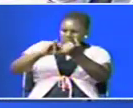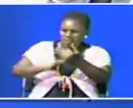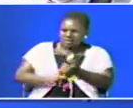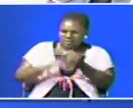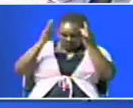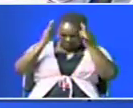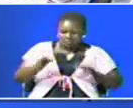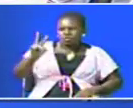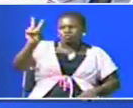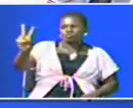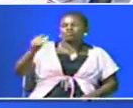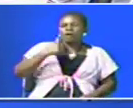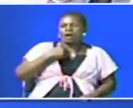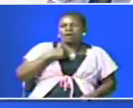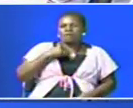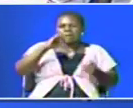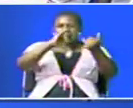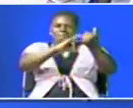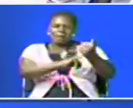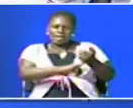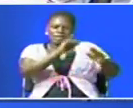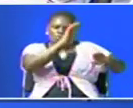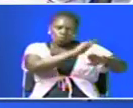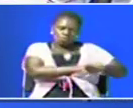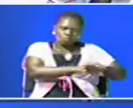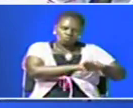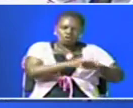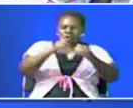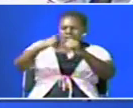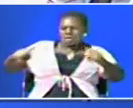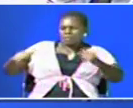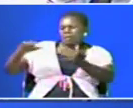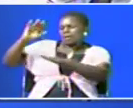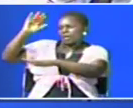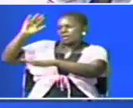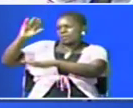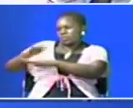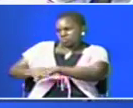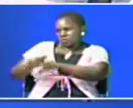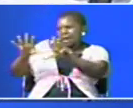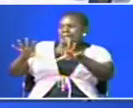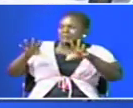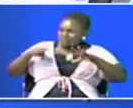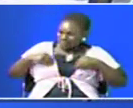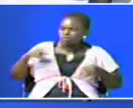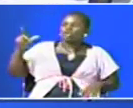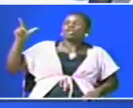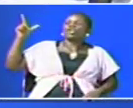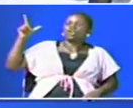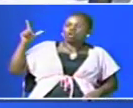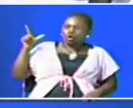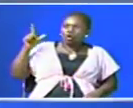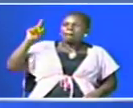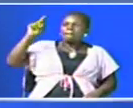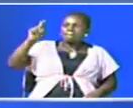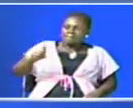kauli mbili unaambiwa. Kuoana kwa wema na kuachana kwa wema. Uikubali ile. Ile ni sheria.